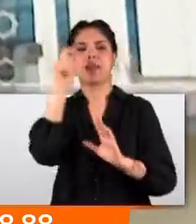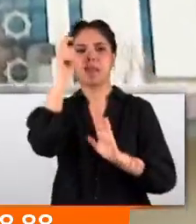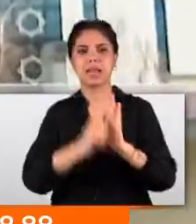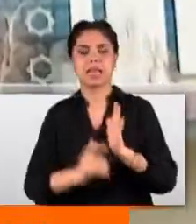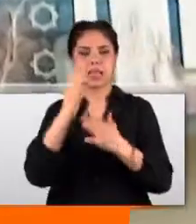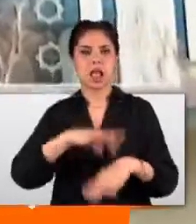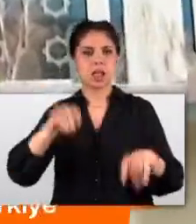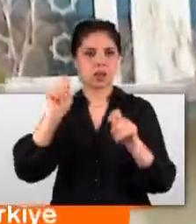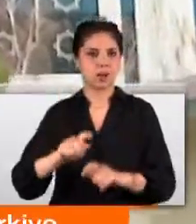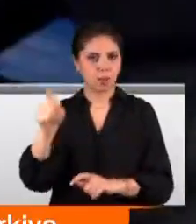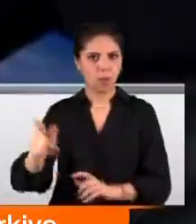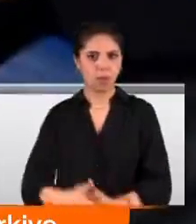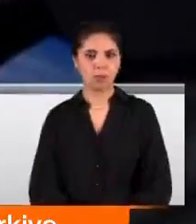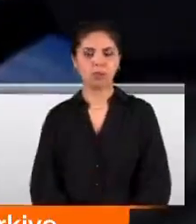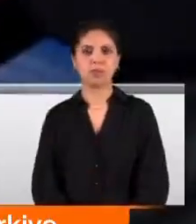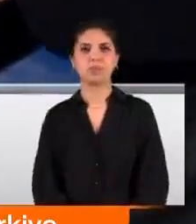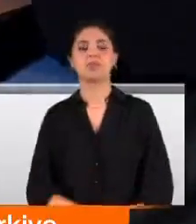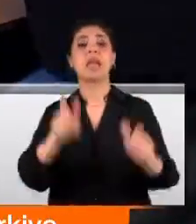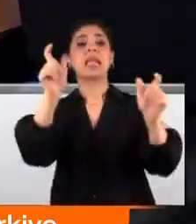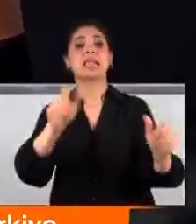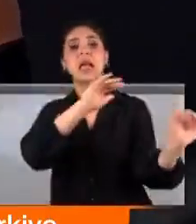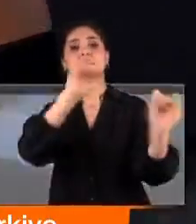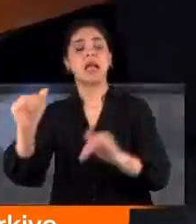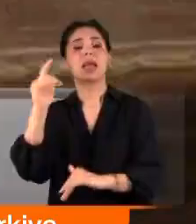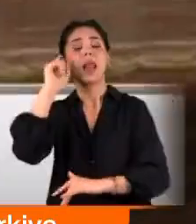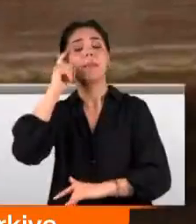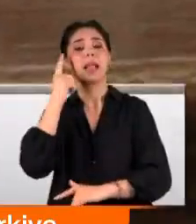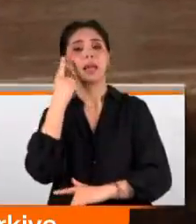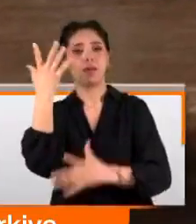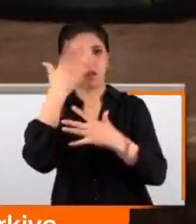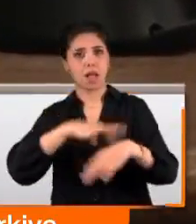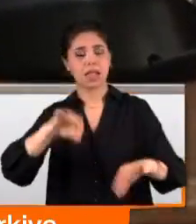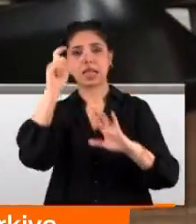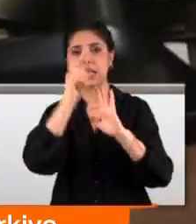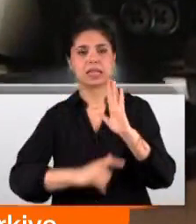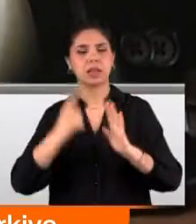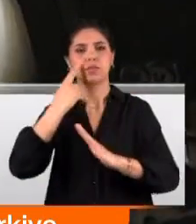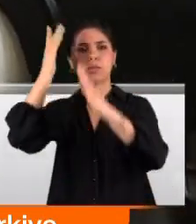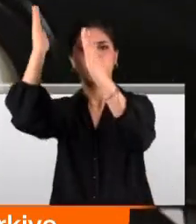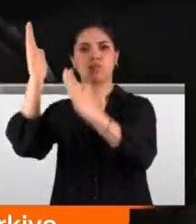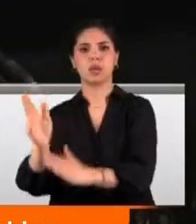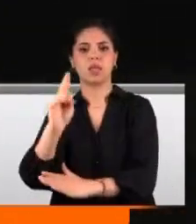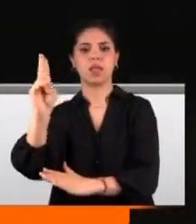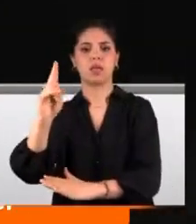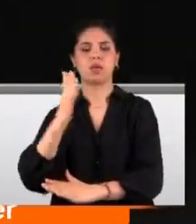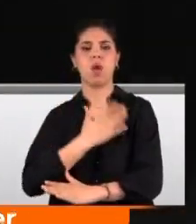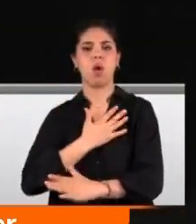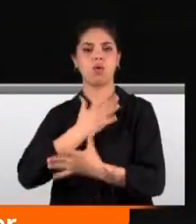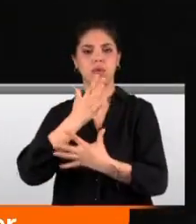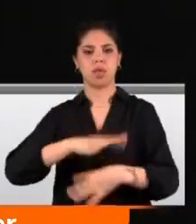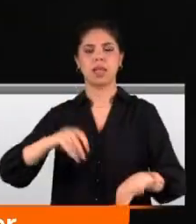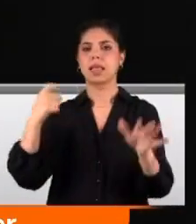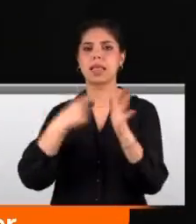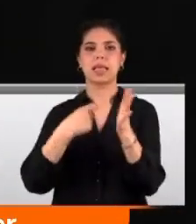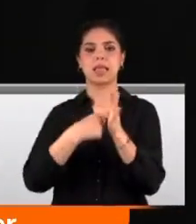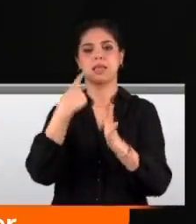son şeklini vermek için çalışıyor. Sahadan gelen verilerle hazırlanan taslak listeler Cumhurbaşkanı Erdoğan'ın önünde. Erdoğan